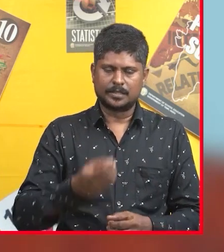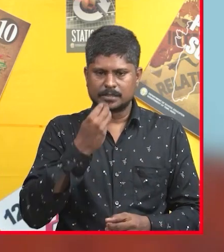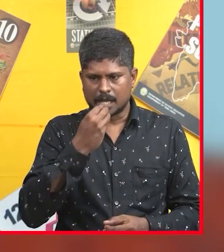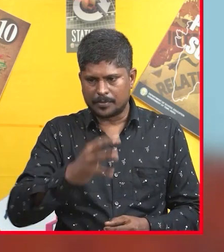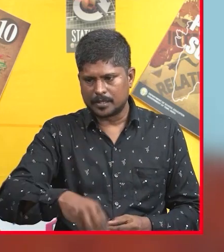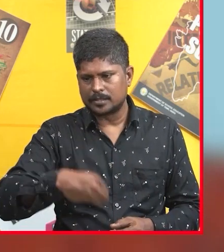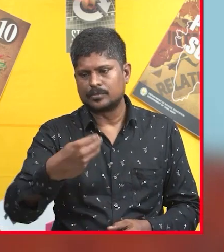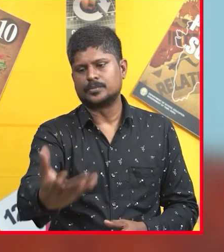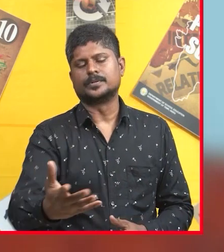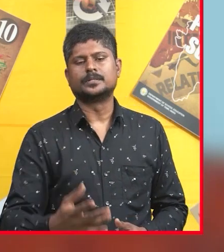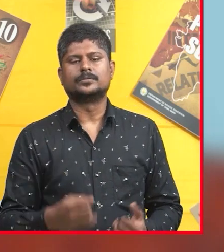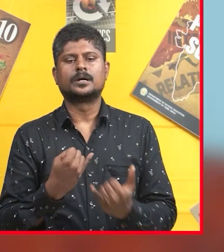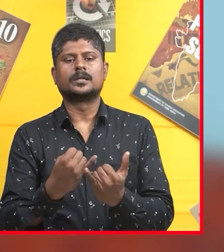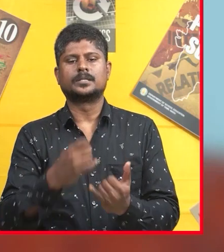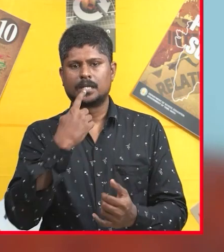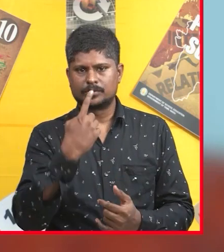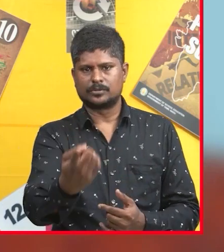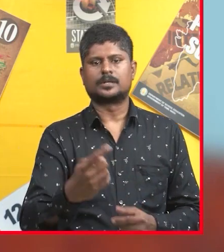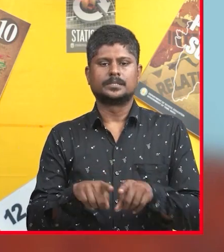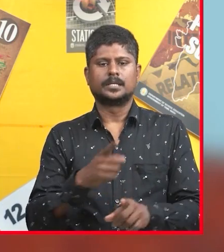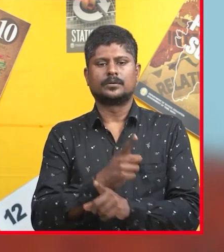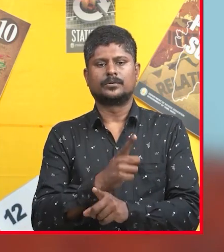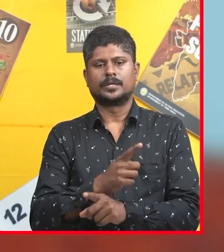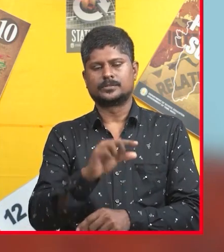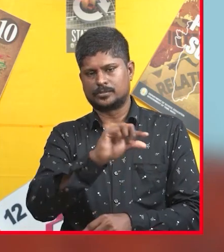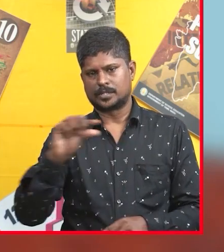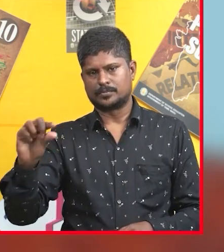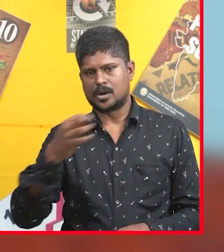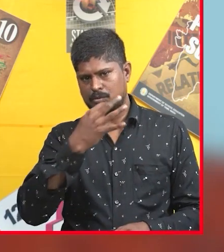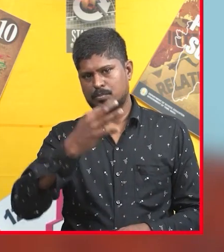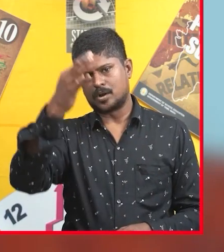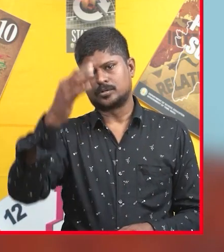விருந்தளித்தாள் தலைவி அப்படிங்கிற ஒரு கருத்தை சொல்றாங்க. சரிங்களா, புறநானூறு